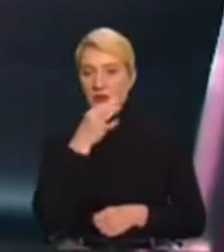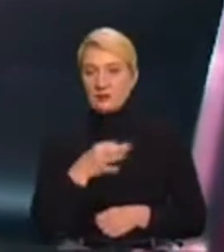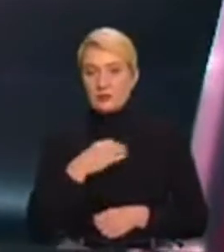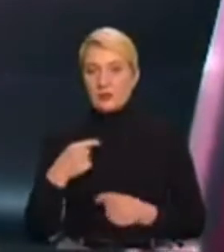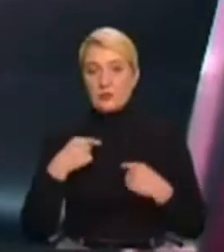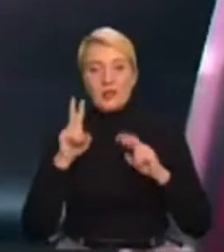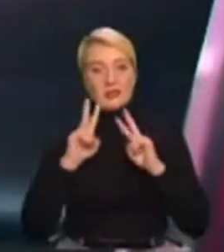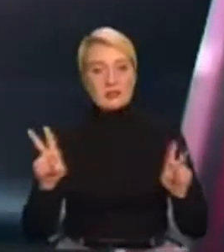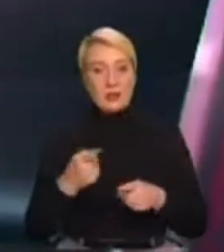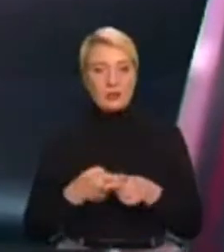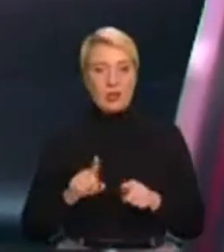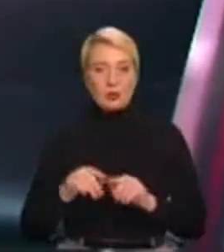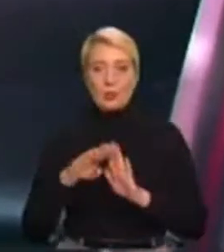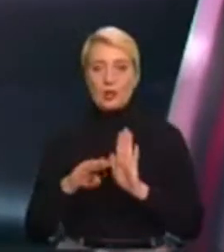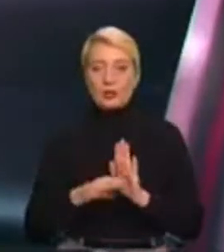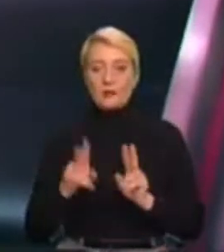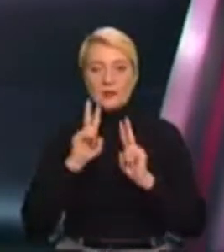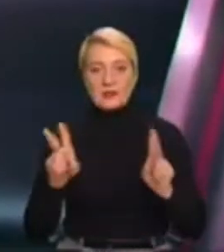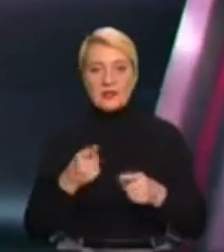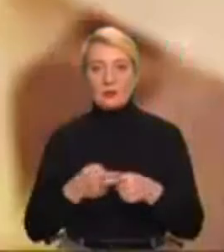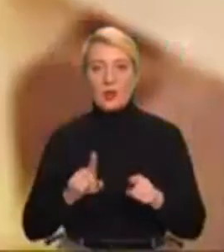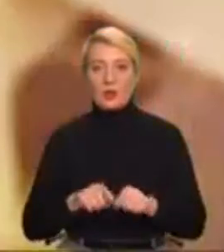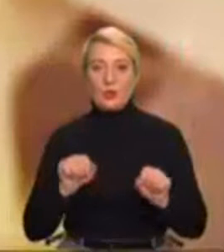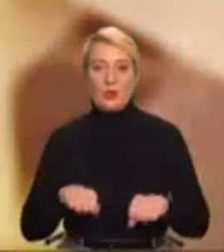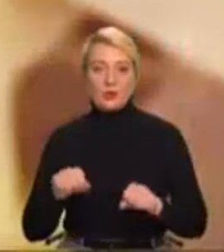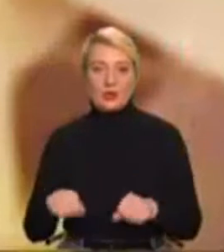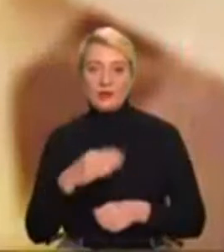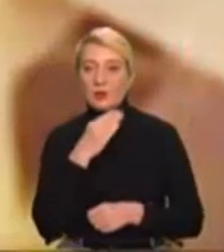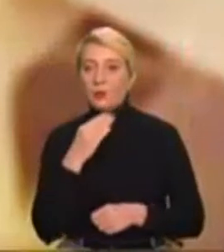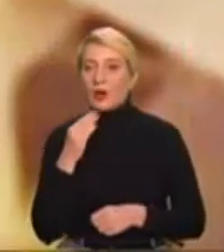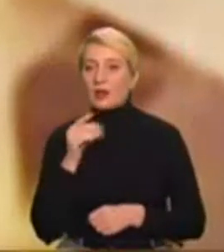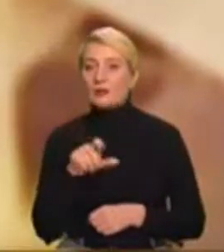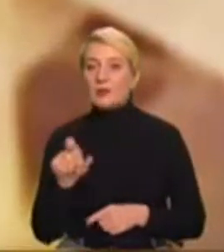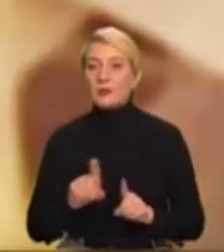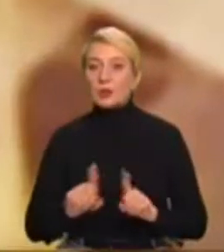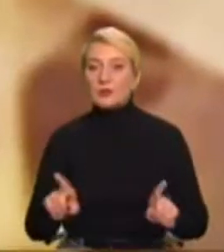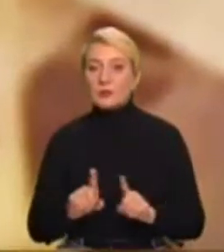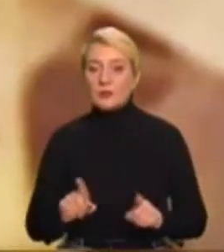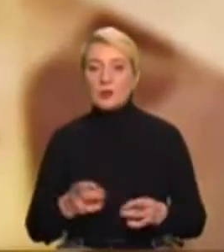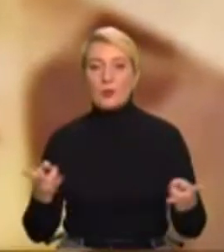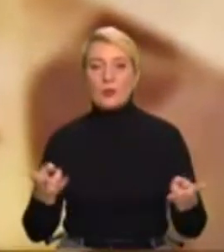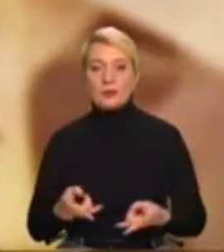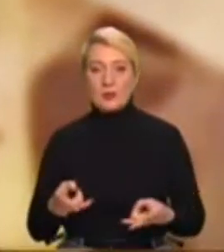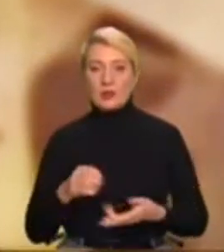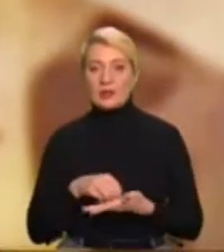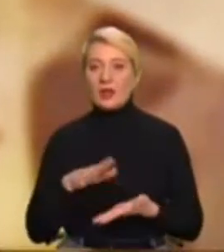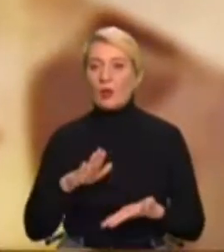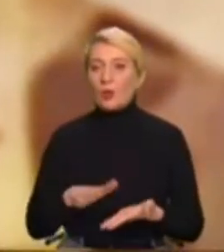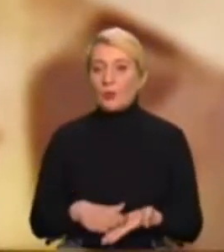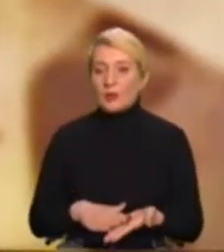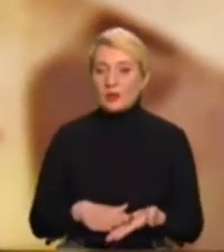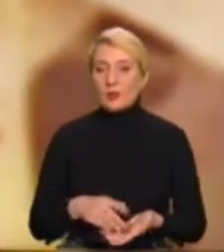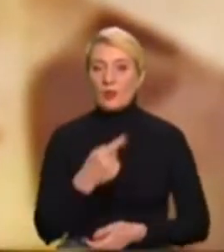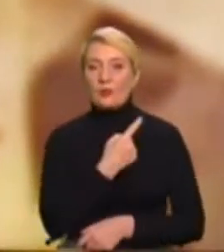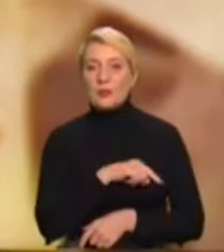знали про таку програму, ми не знали про таку можливість. Ясна річ, що багато людей з такими особливими потребами, вони на обліку у певних, там, наприклад,